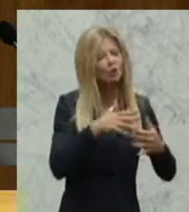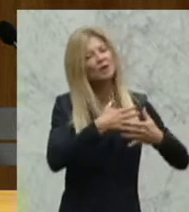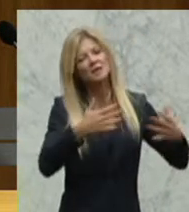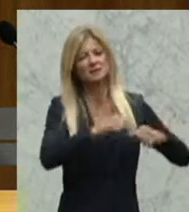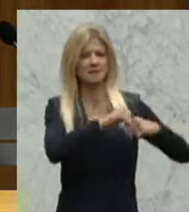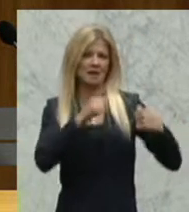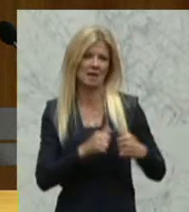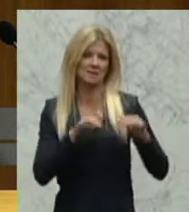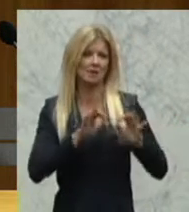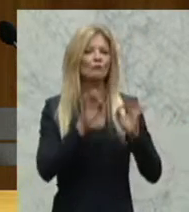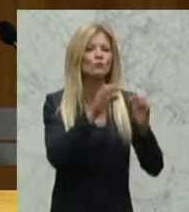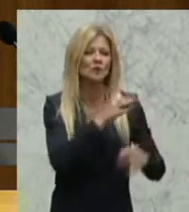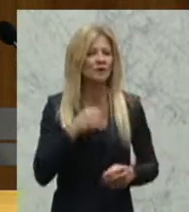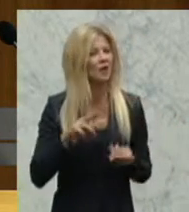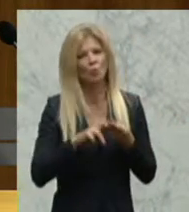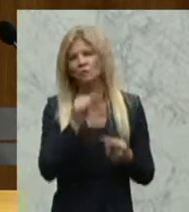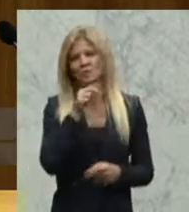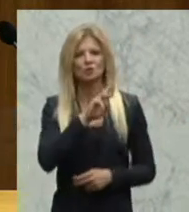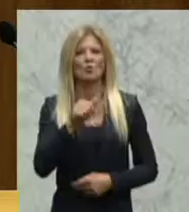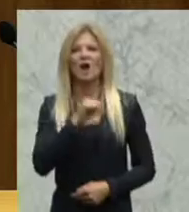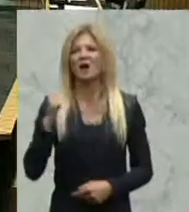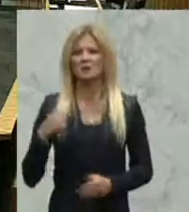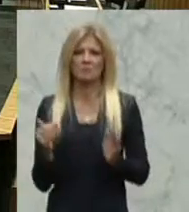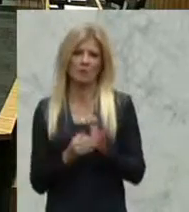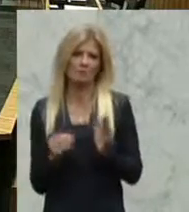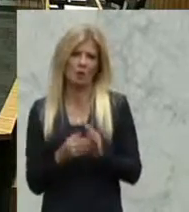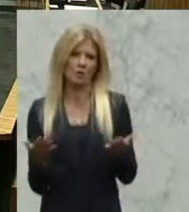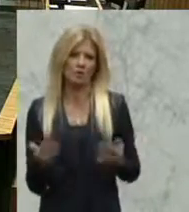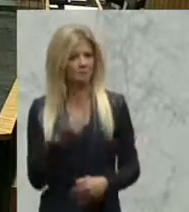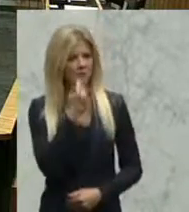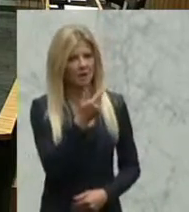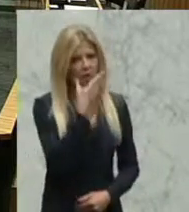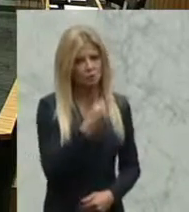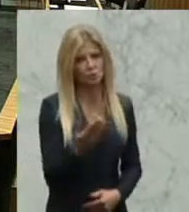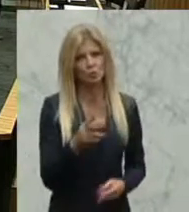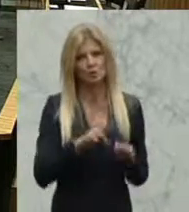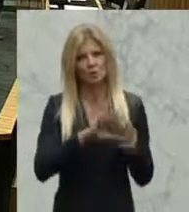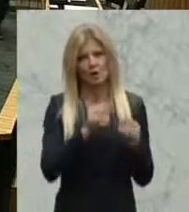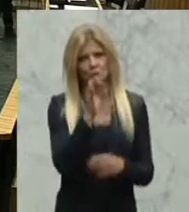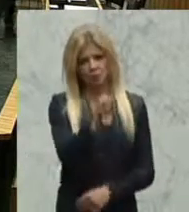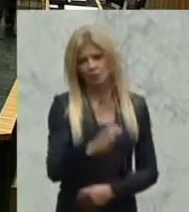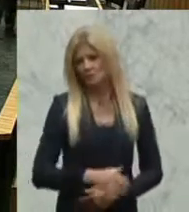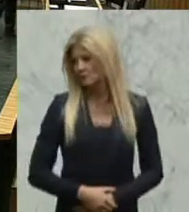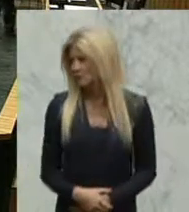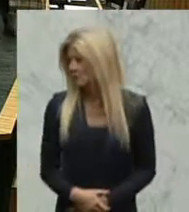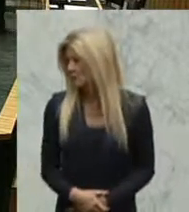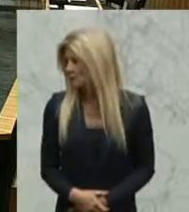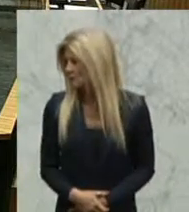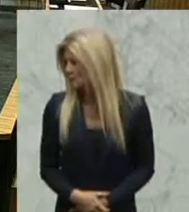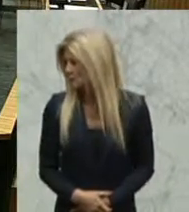keine bloßen Akademiker. Dankeschön und alles Gute. Es gebe, angefangen bei der Reform